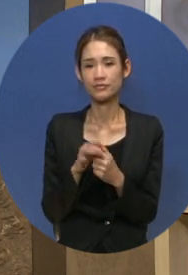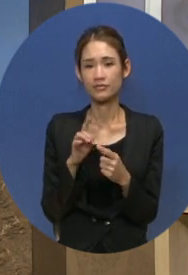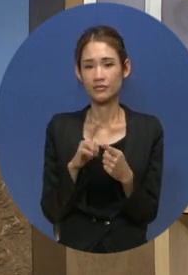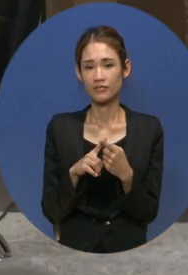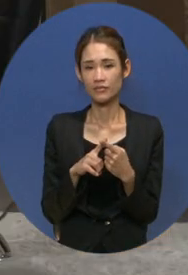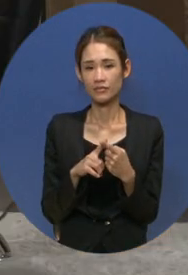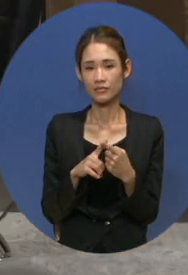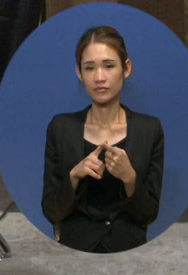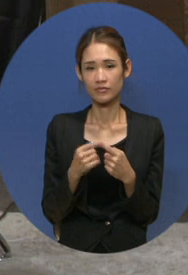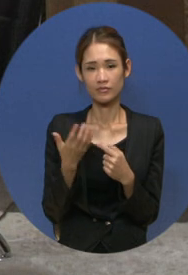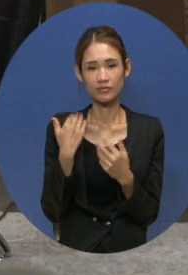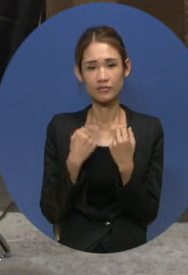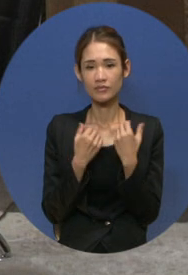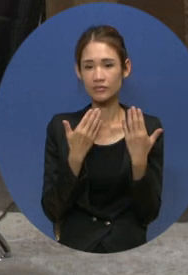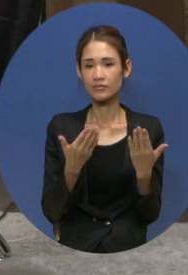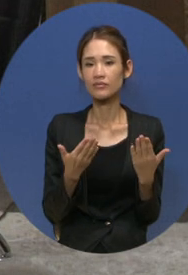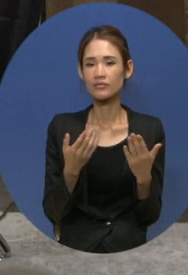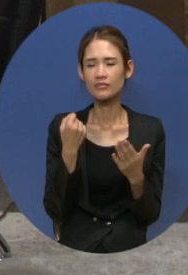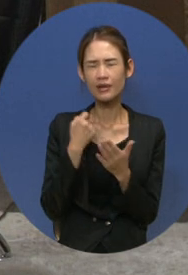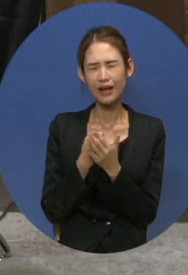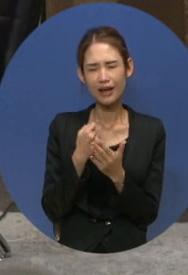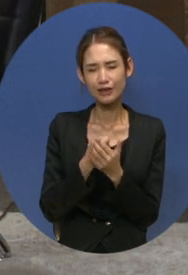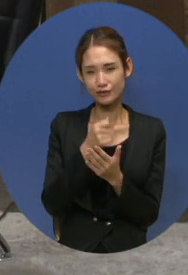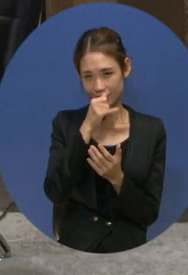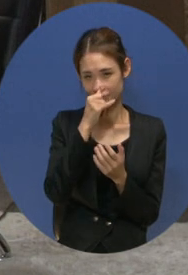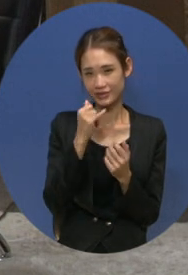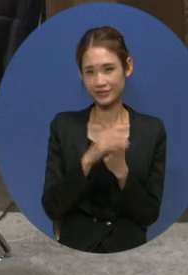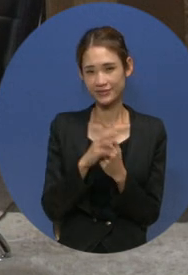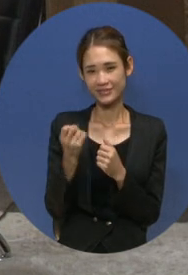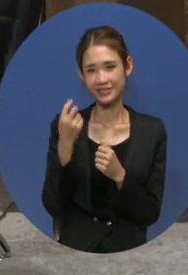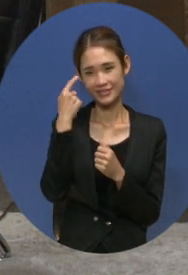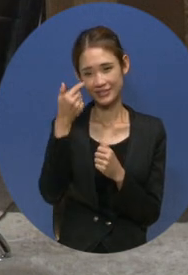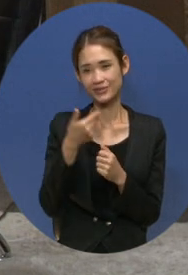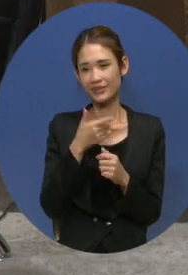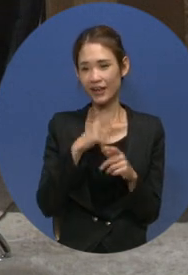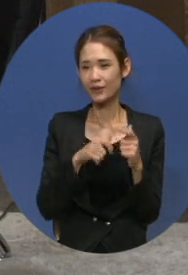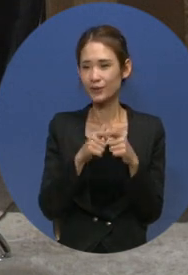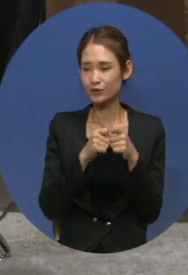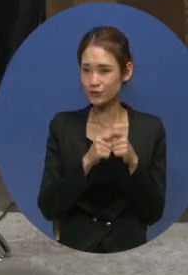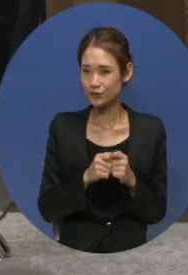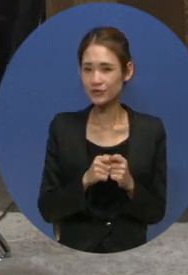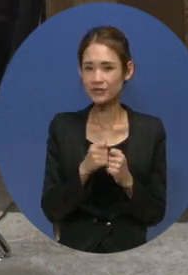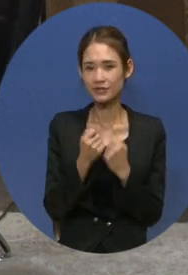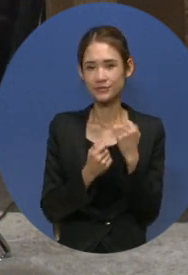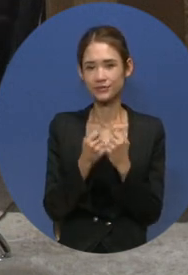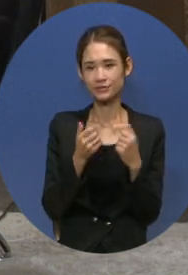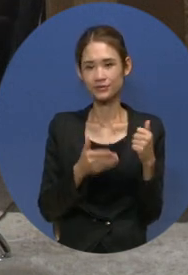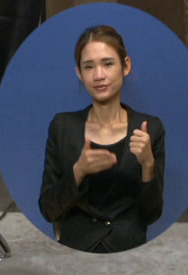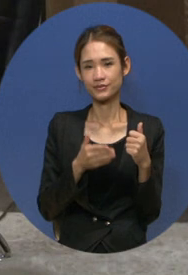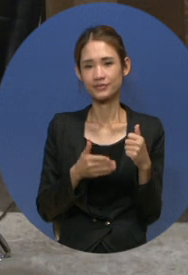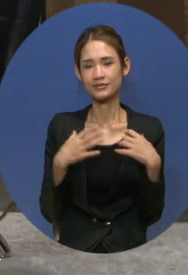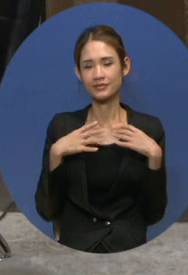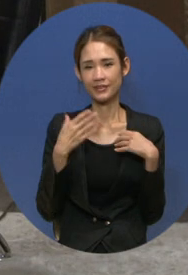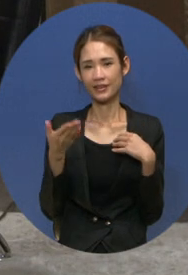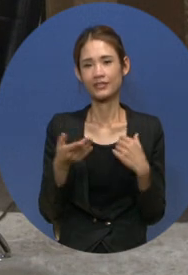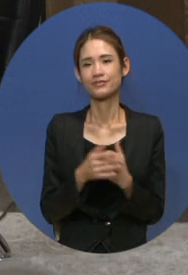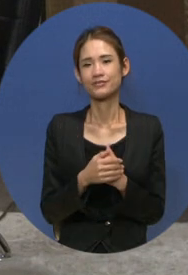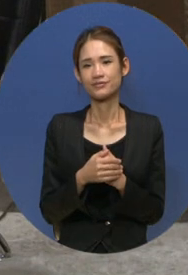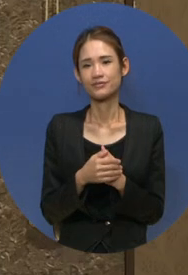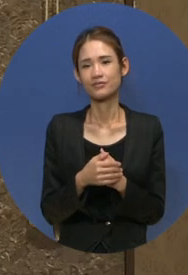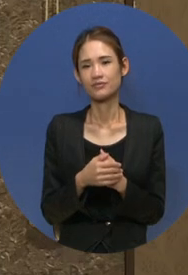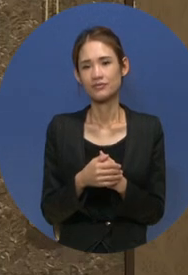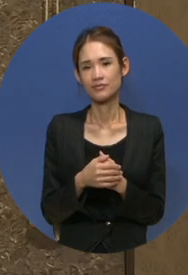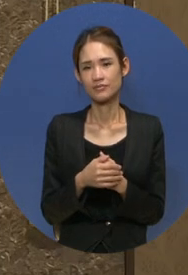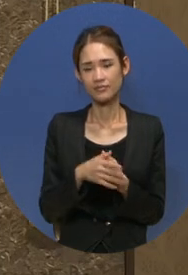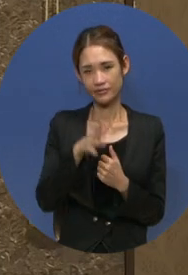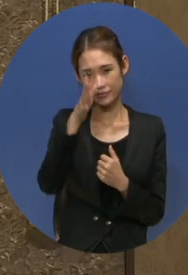그거 대해서도 말씀 아까 다 부탁드릴게요. 말씀 못 드렸고 참 아쉬웠는데 다시 이렇게 질문해 그러니까요. 주시니까. 구체적으로 네, 좀더 자랑하는 시간을 드리겠습니다. 저희가